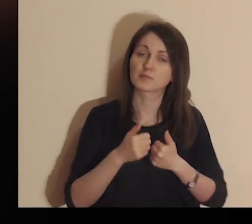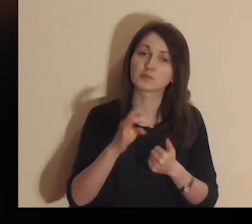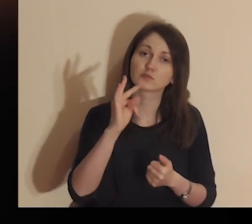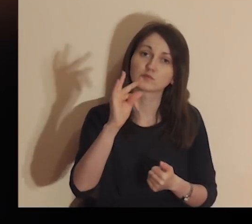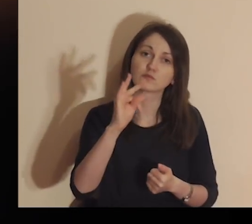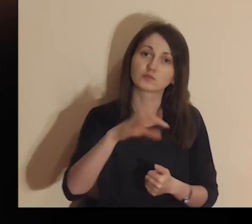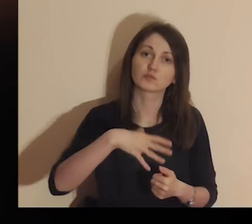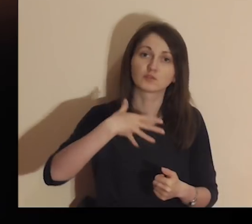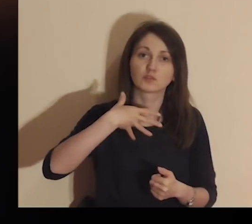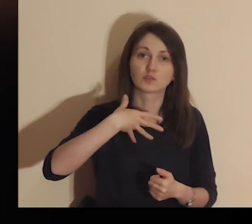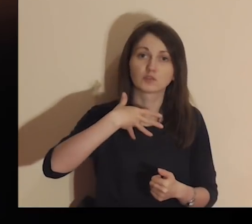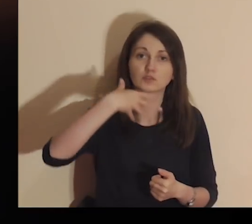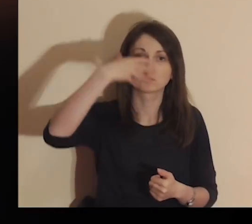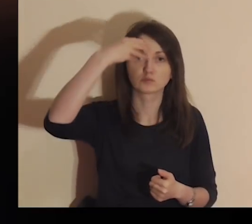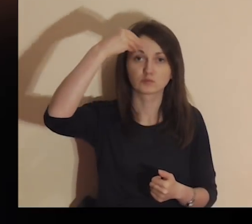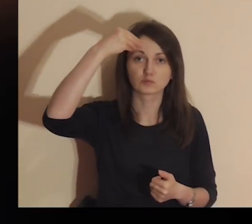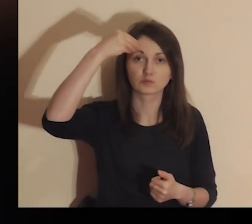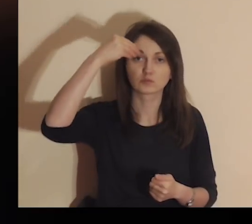Zawierzam ją Tobie.